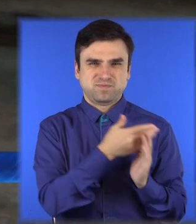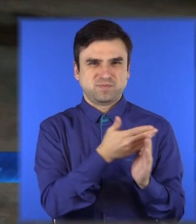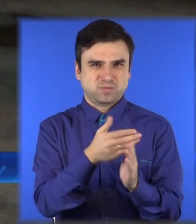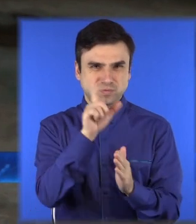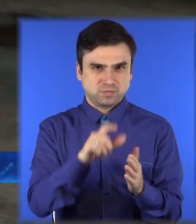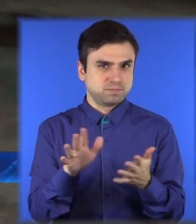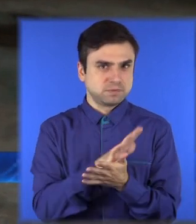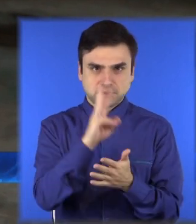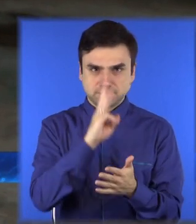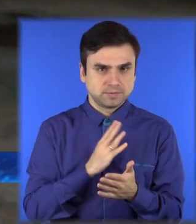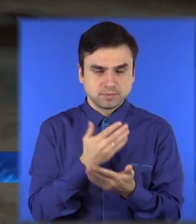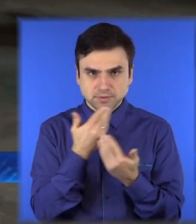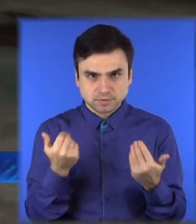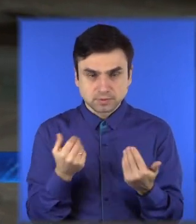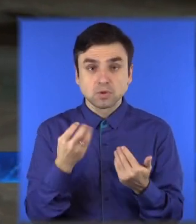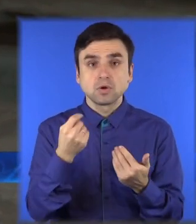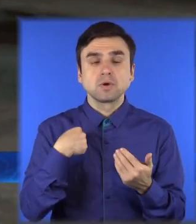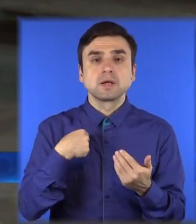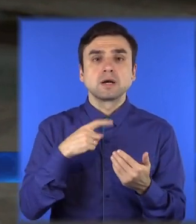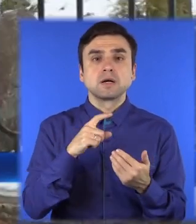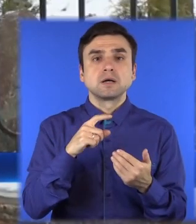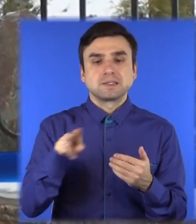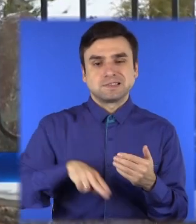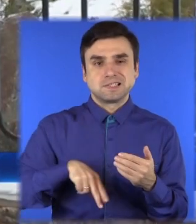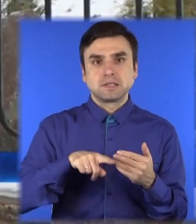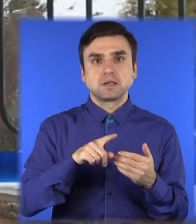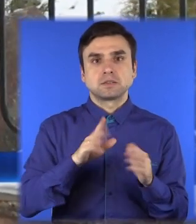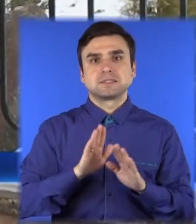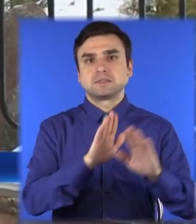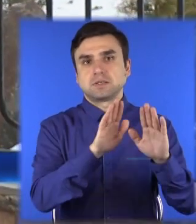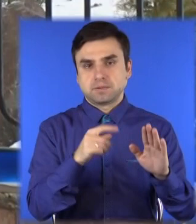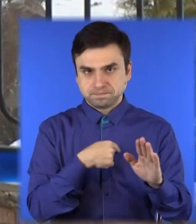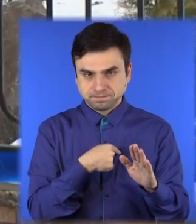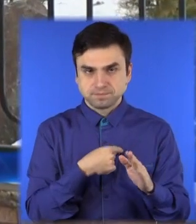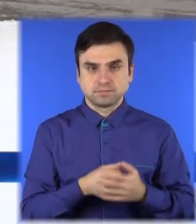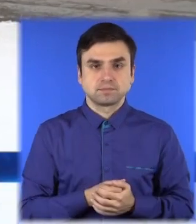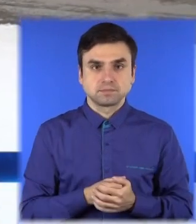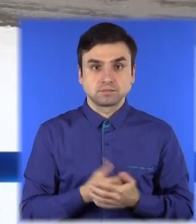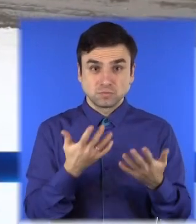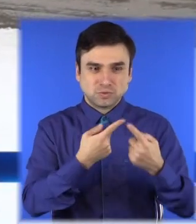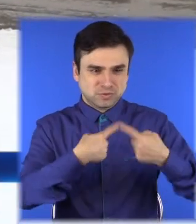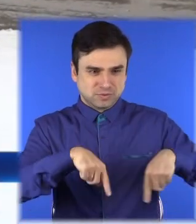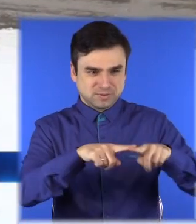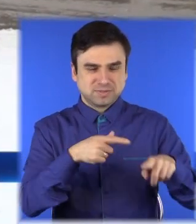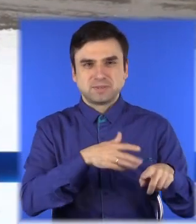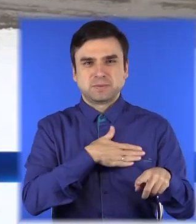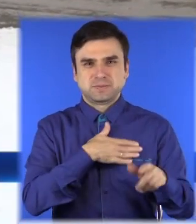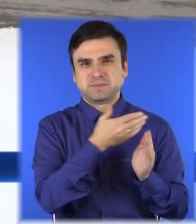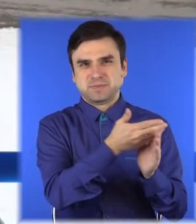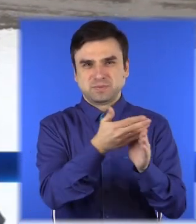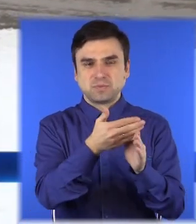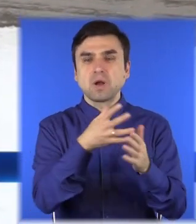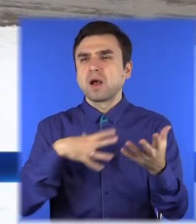организации, а также я замдиректором являюсь. Її, як і інших представників благодійної організації, вже добре